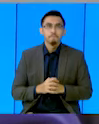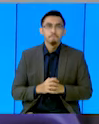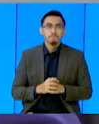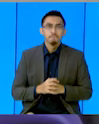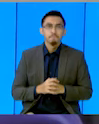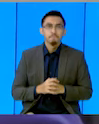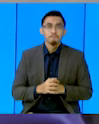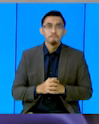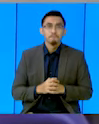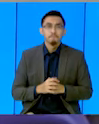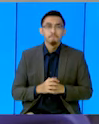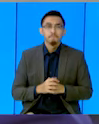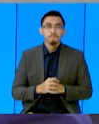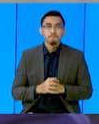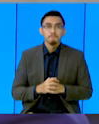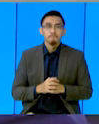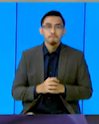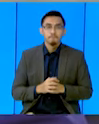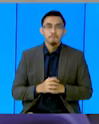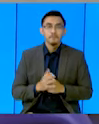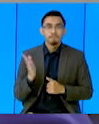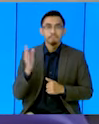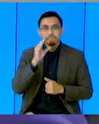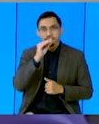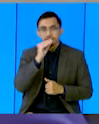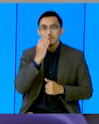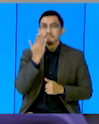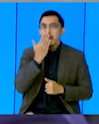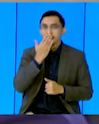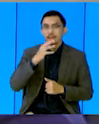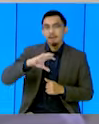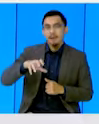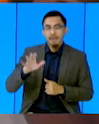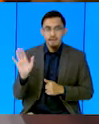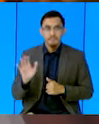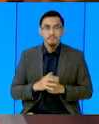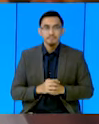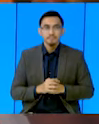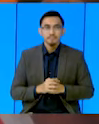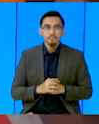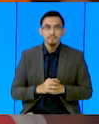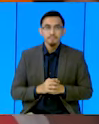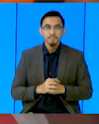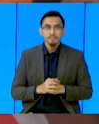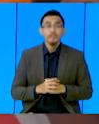baju itu yang Pak pakai sedono. Lakar yang di badan lah, silahkan baju itu. Ketika kejadian itu di hujan kan? Karena rumah